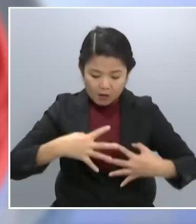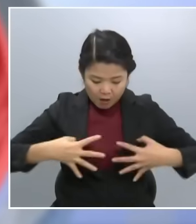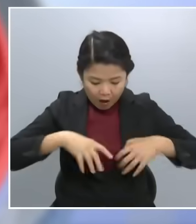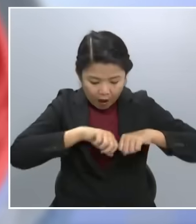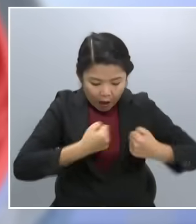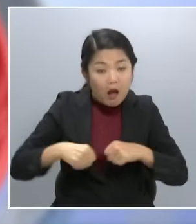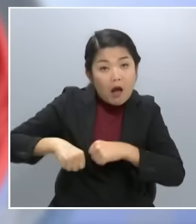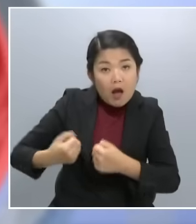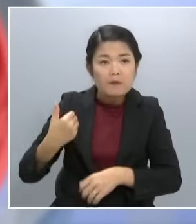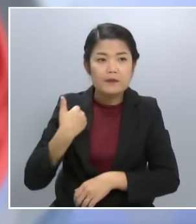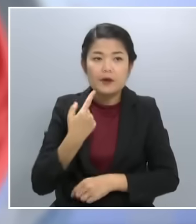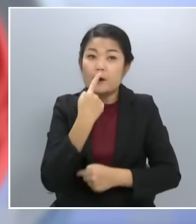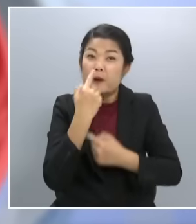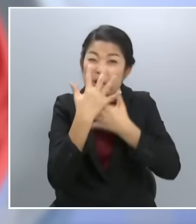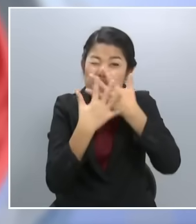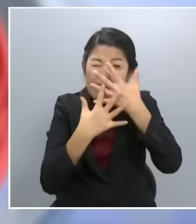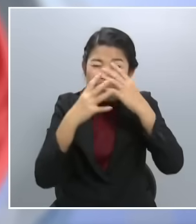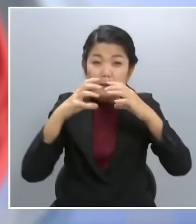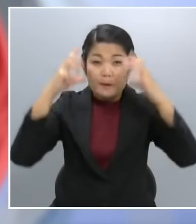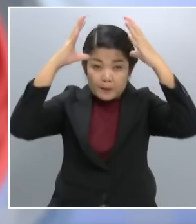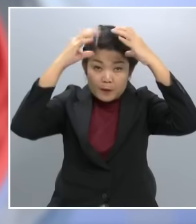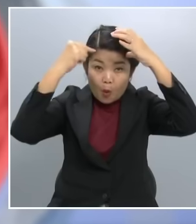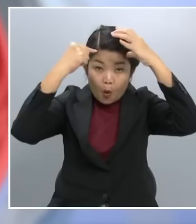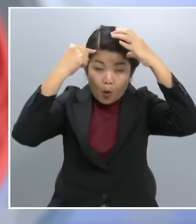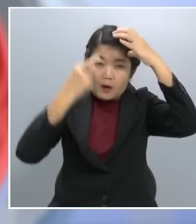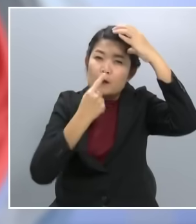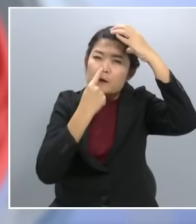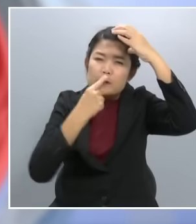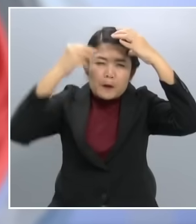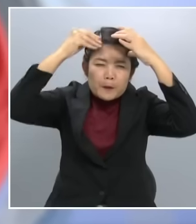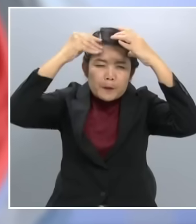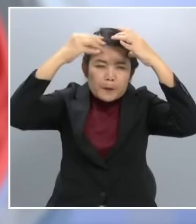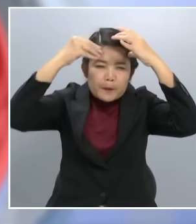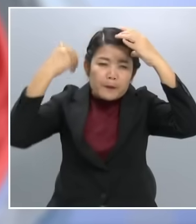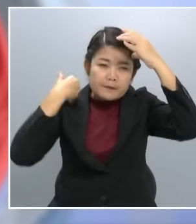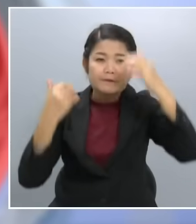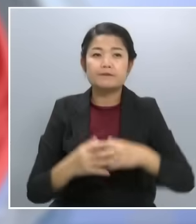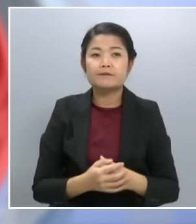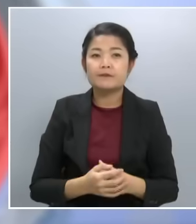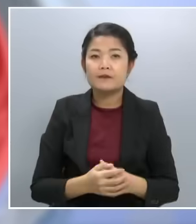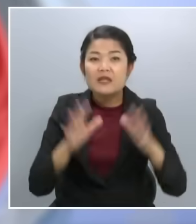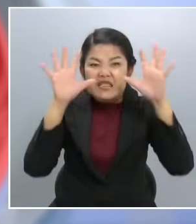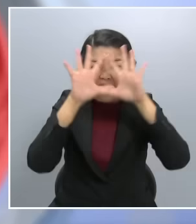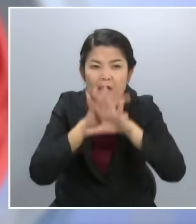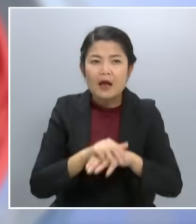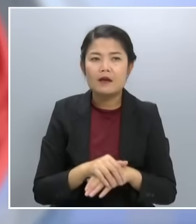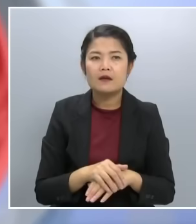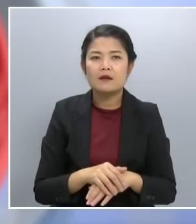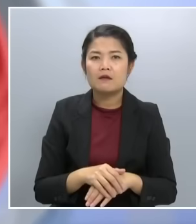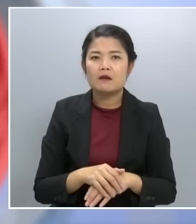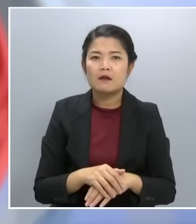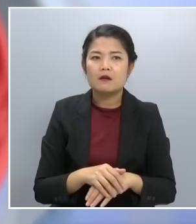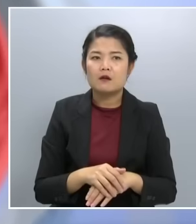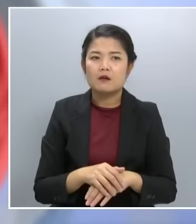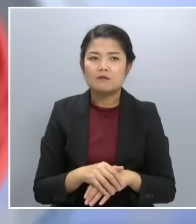ซี่เลือดคลั่งในสมองด้วยก็คือมีร่องรอยของเอ่อเหมือนโดนวัตถุไม่มีคมนะฮะตี